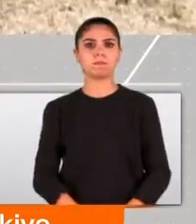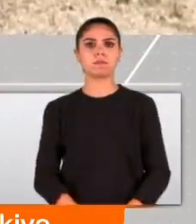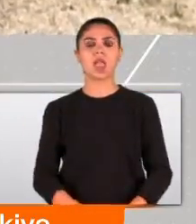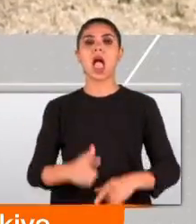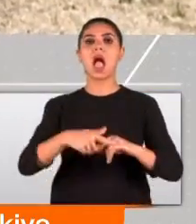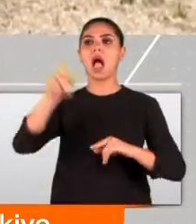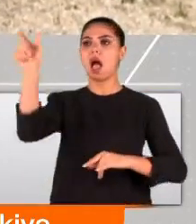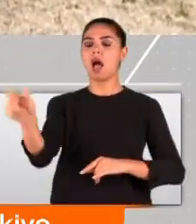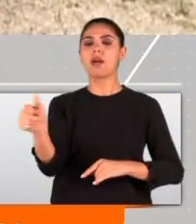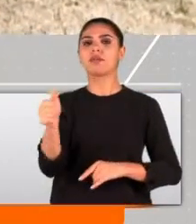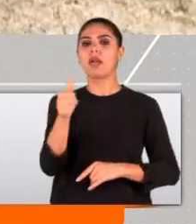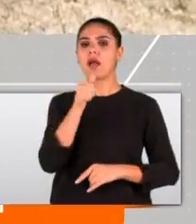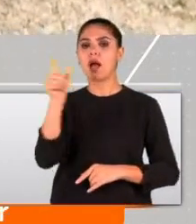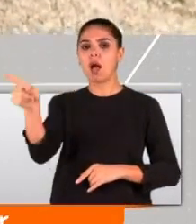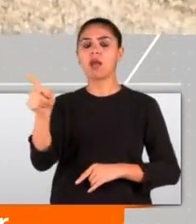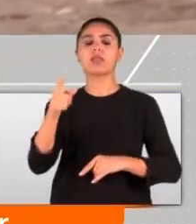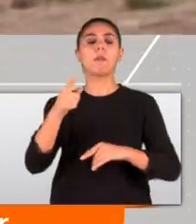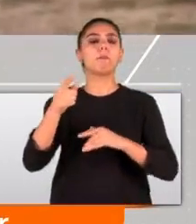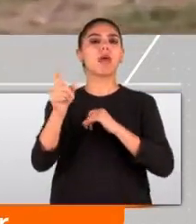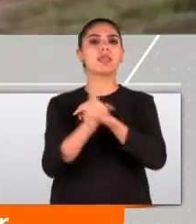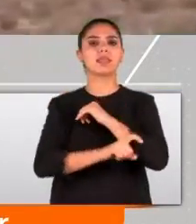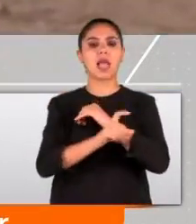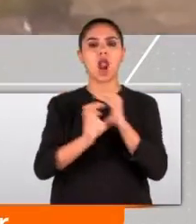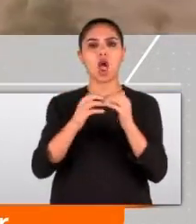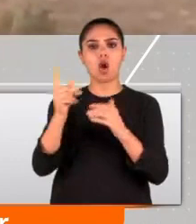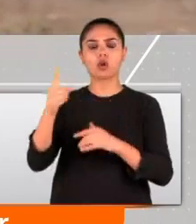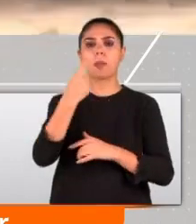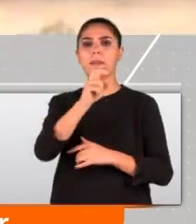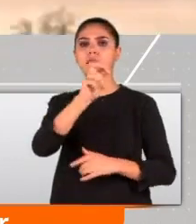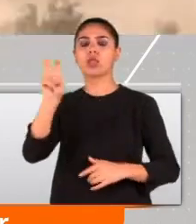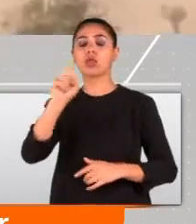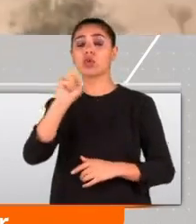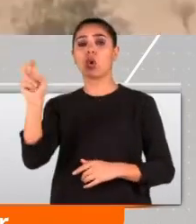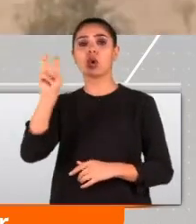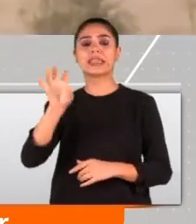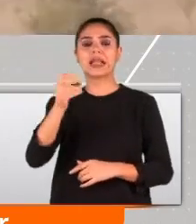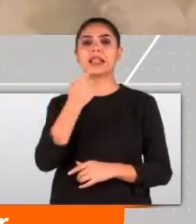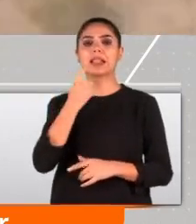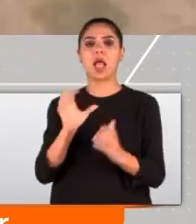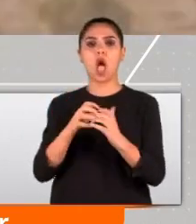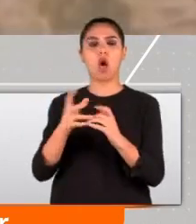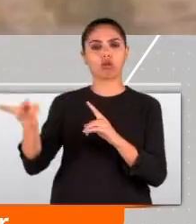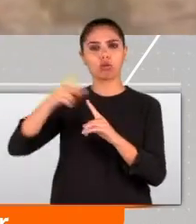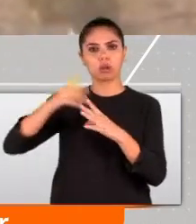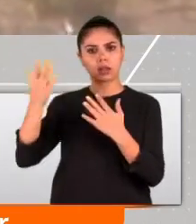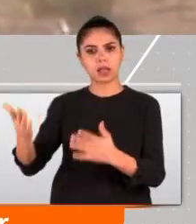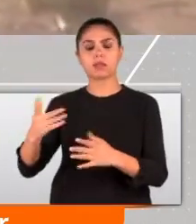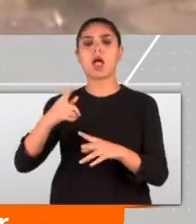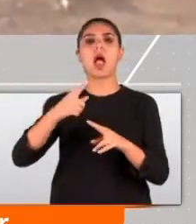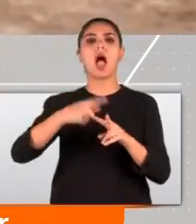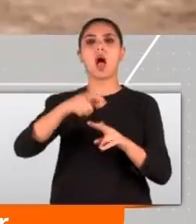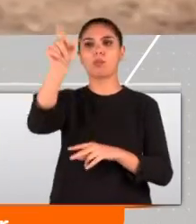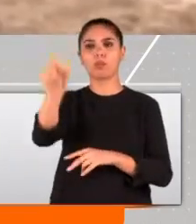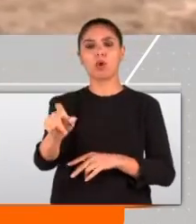Haydar Varto kod adlı Engin Karaaslan örgüte 1980'li yıllarda katılmış, terör örgütü elebaşı Öcalan'dan eğitim